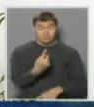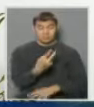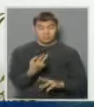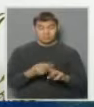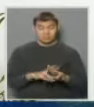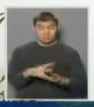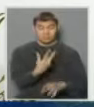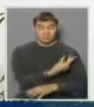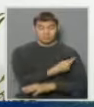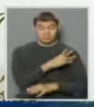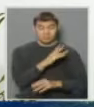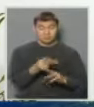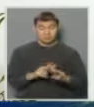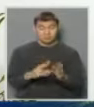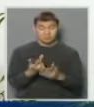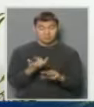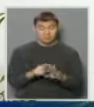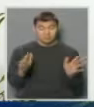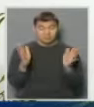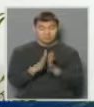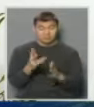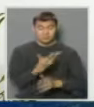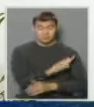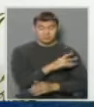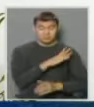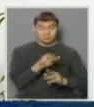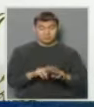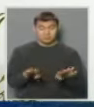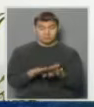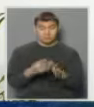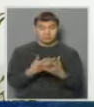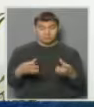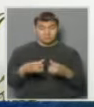ерекше өте төмен температураны қажет етеді. 60-90